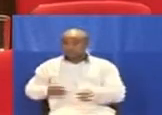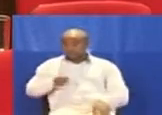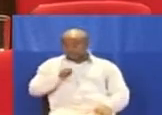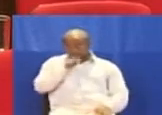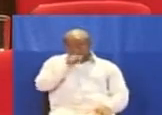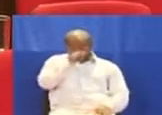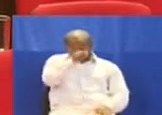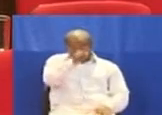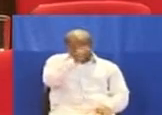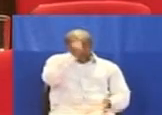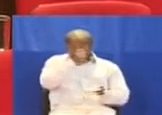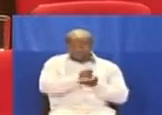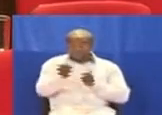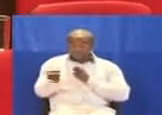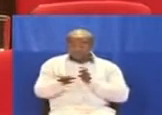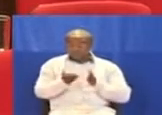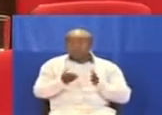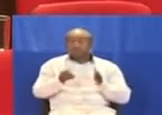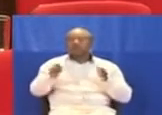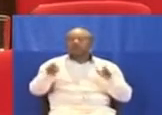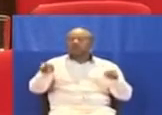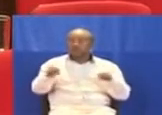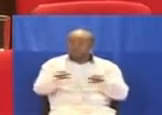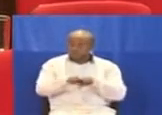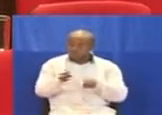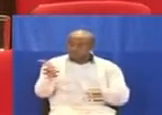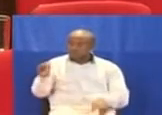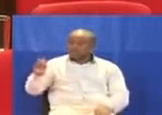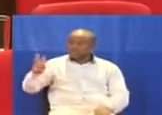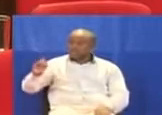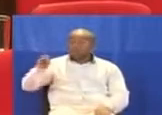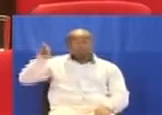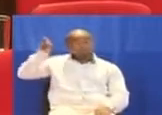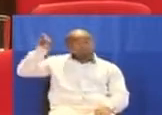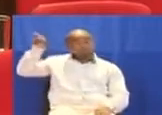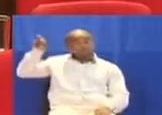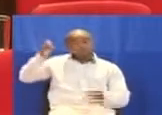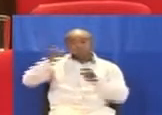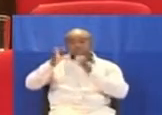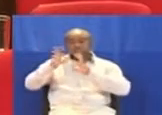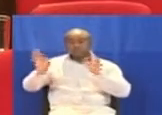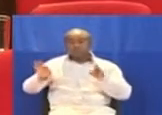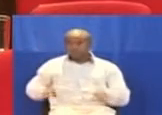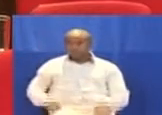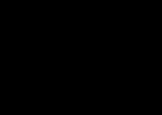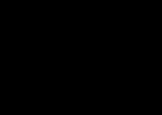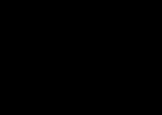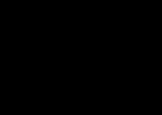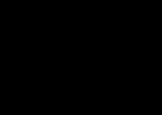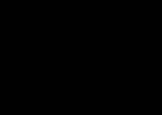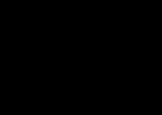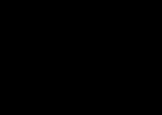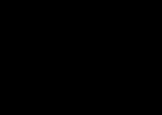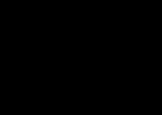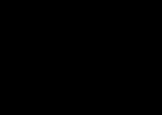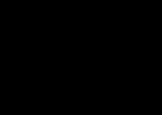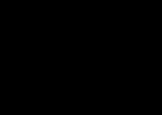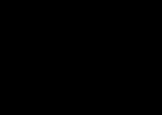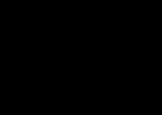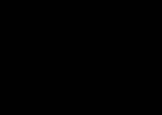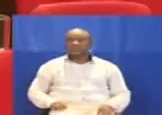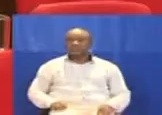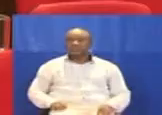Mwaifunga hawa akiwa Tabora. Kwa hiyo tunasema asanteni sana, pamoja na kwamba mpo tumepokea michango yenu, lakini